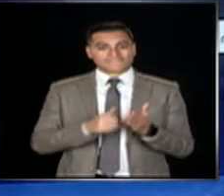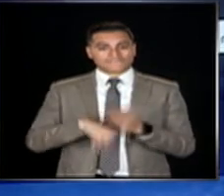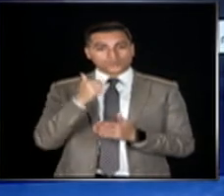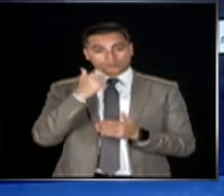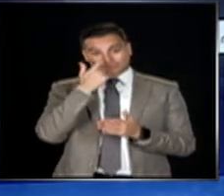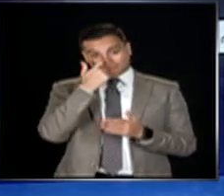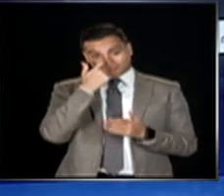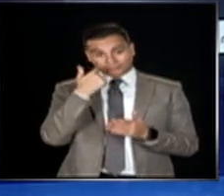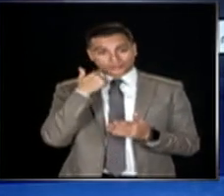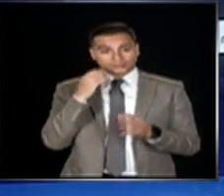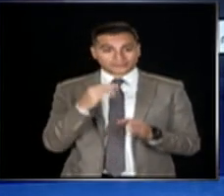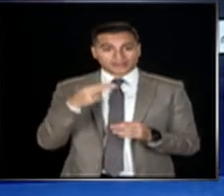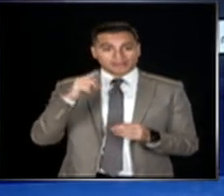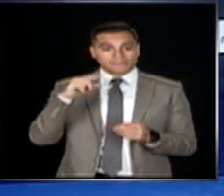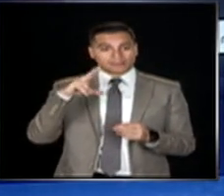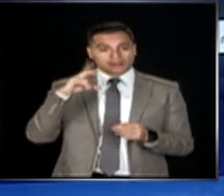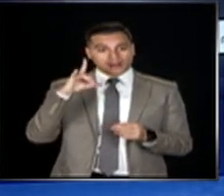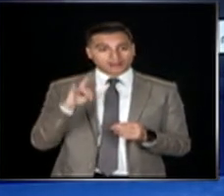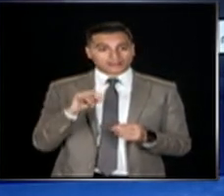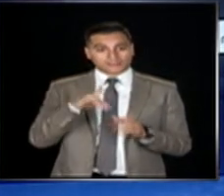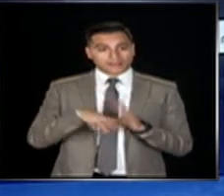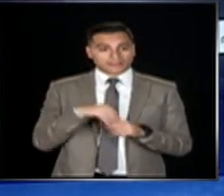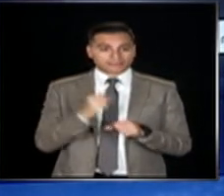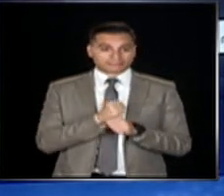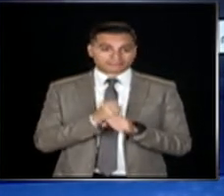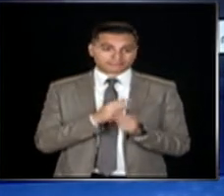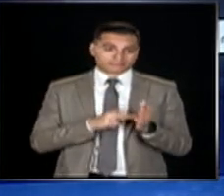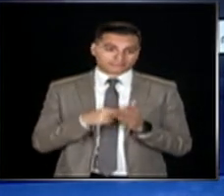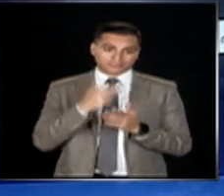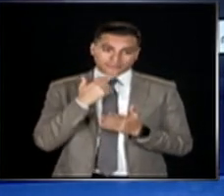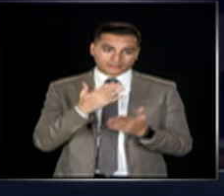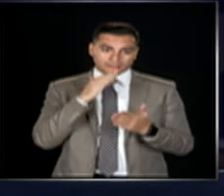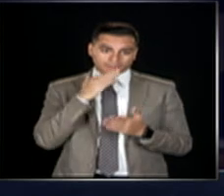عبد الحليم انت عملت اللي عليك وزياده وزياده